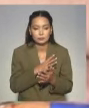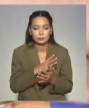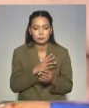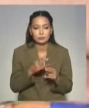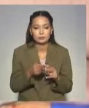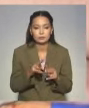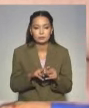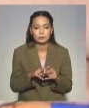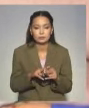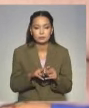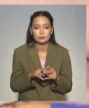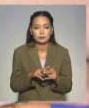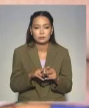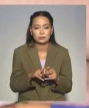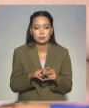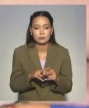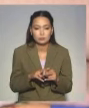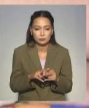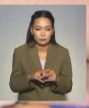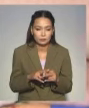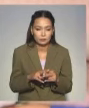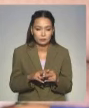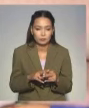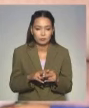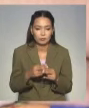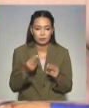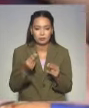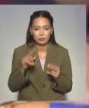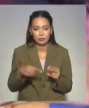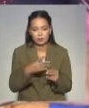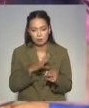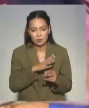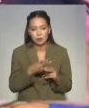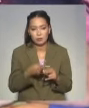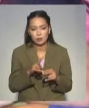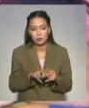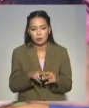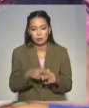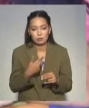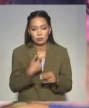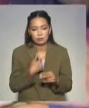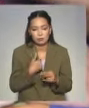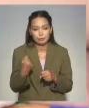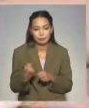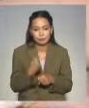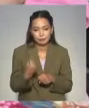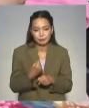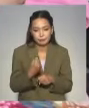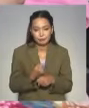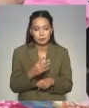Олар айтты, 5 жігітті кіргізіп беремін осы квартира. Солармен жатасың деп